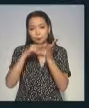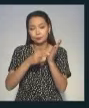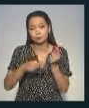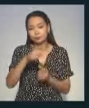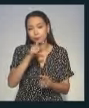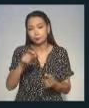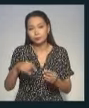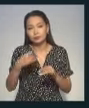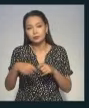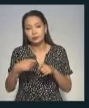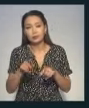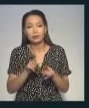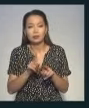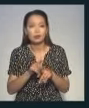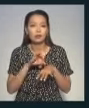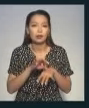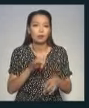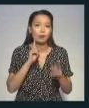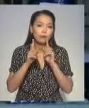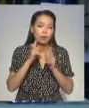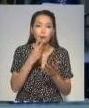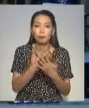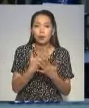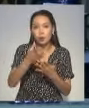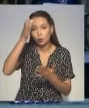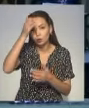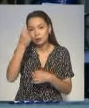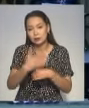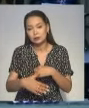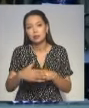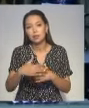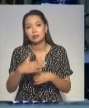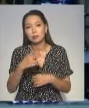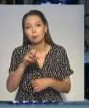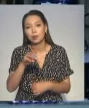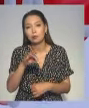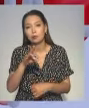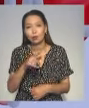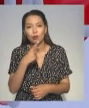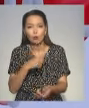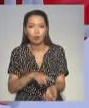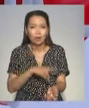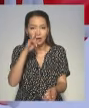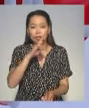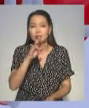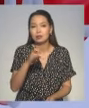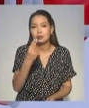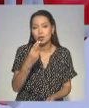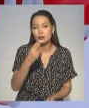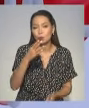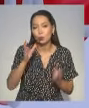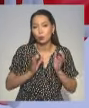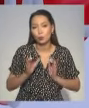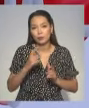разработку бизнесменам и инвесторам в рамках форума представили и ученые Центра патологии сосудов Казахского национального университета имени